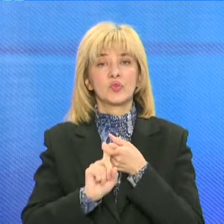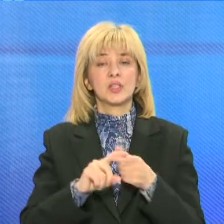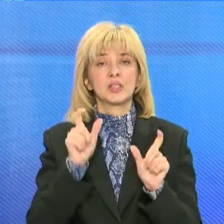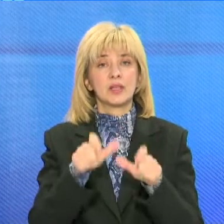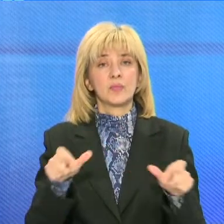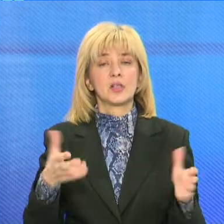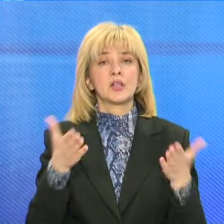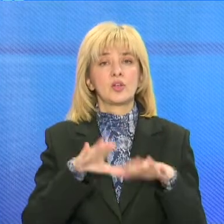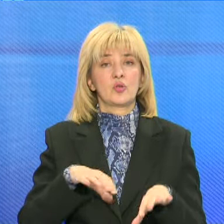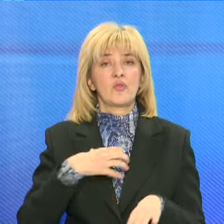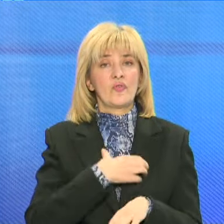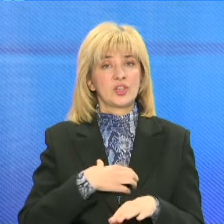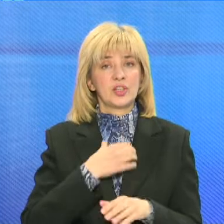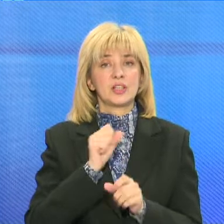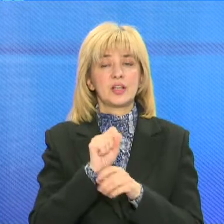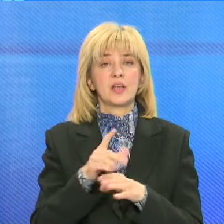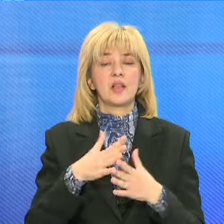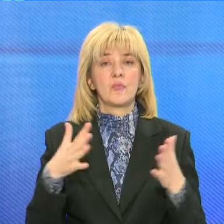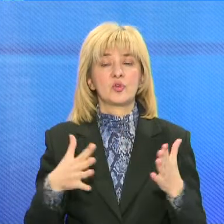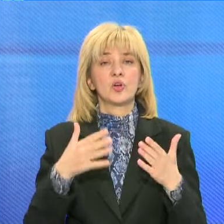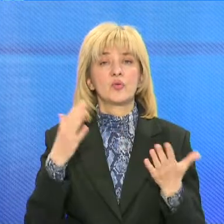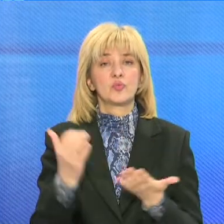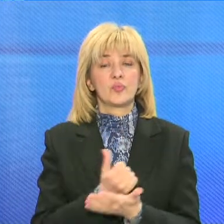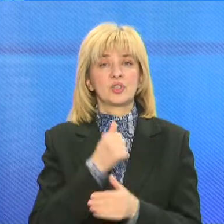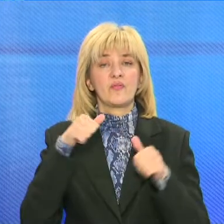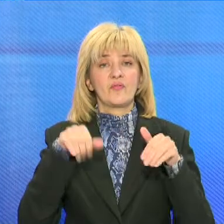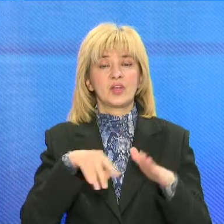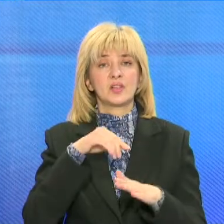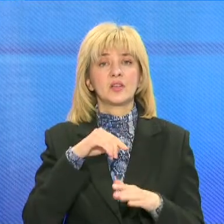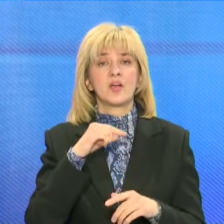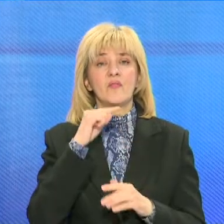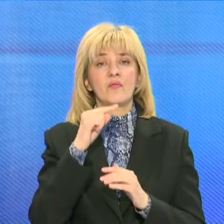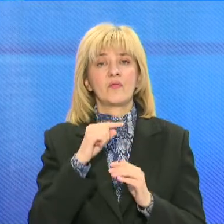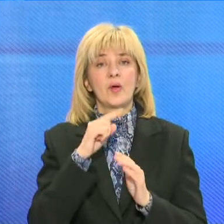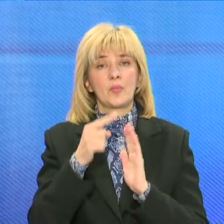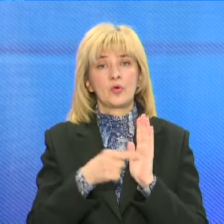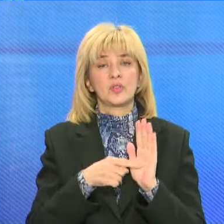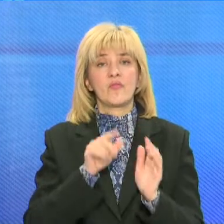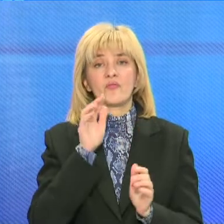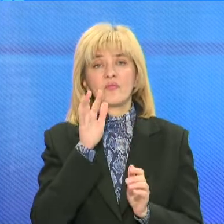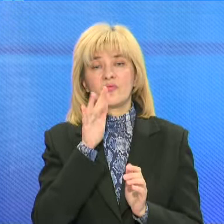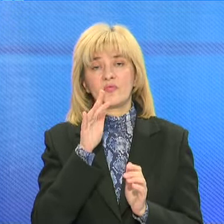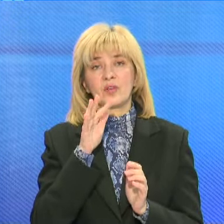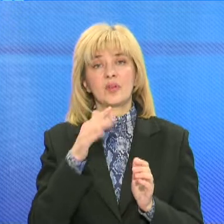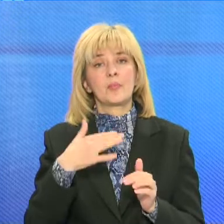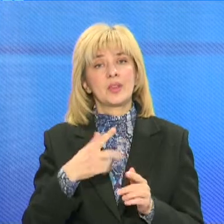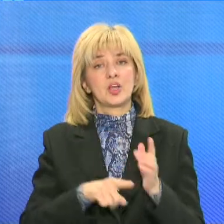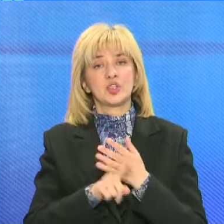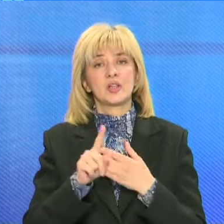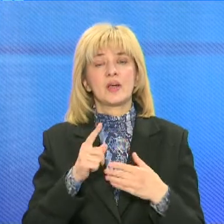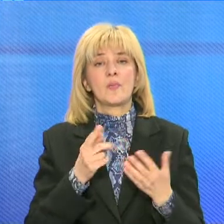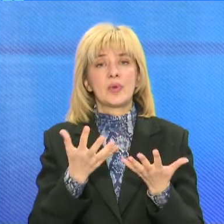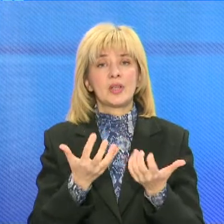одной из ключевых задач. Для больше поспехового решения запитов у свой час пошла працу громадская приемная областного объединения «Белая